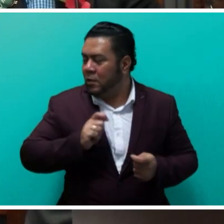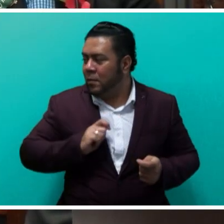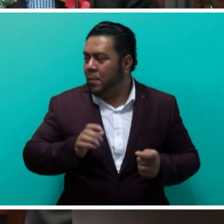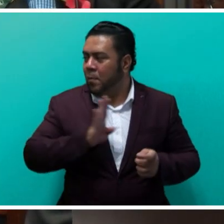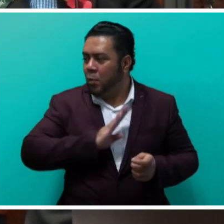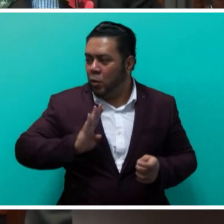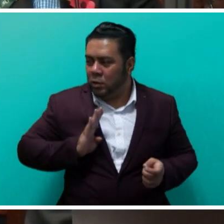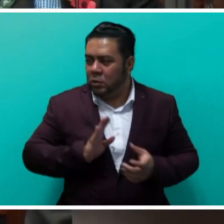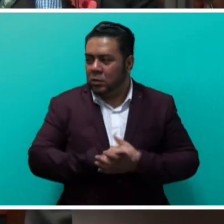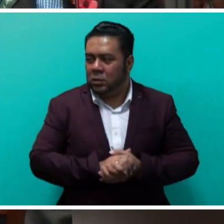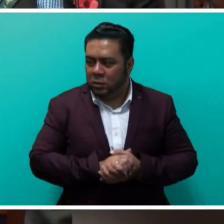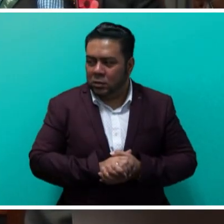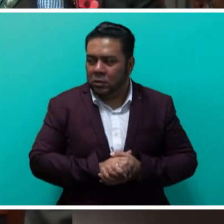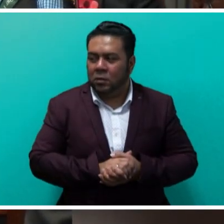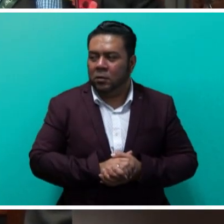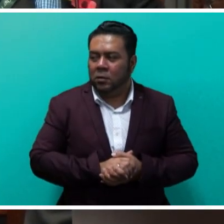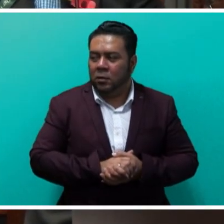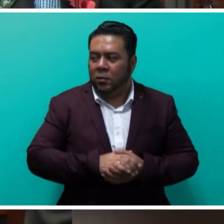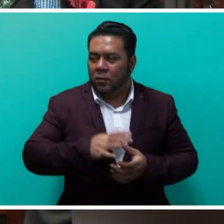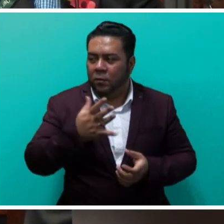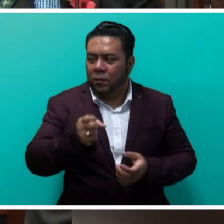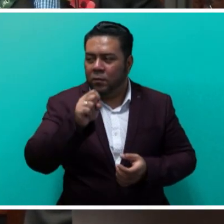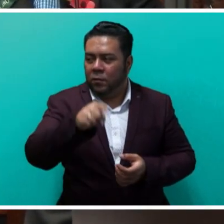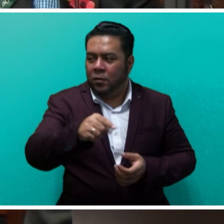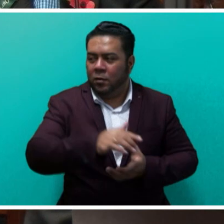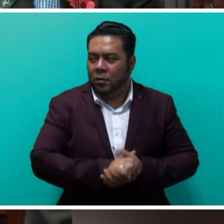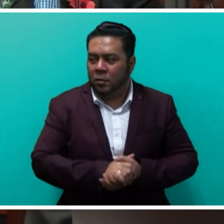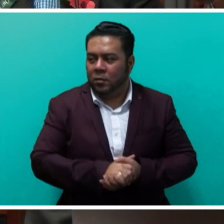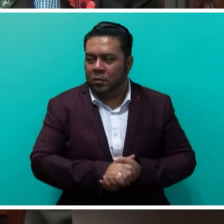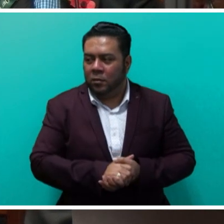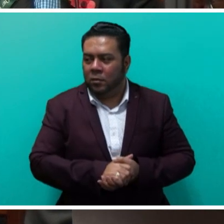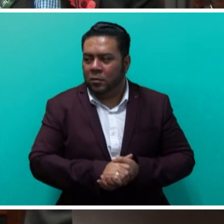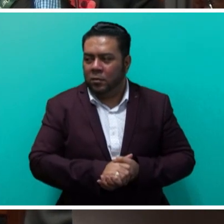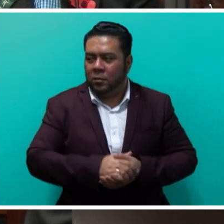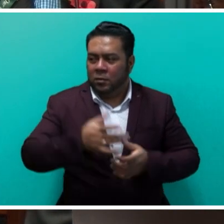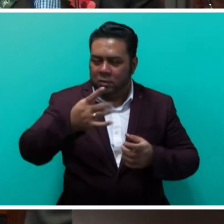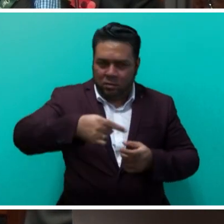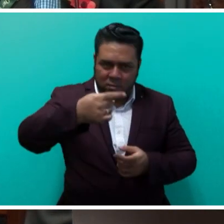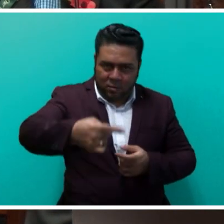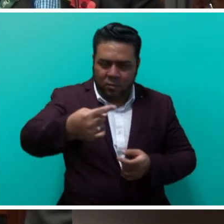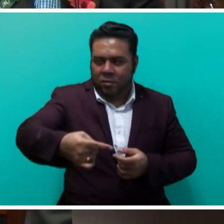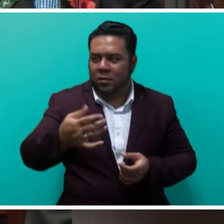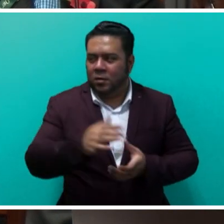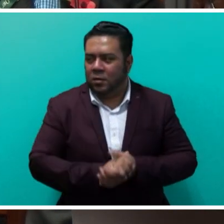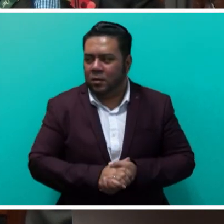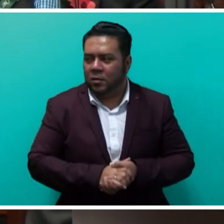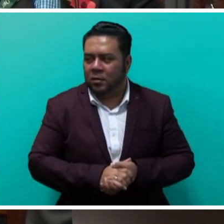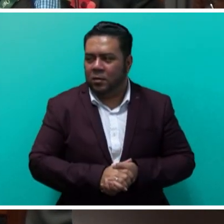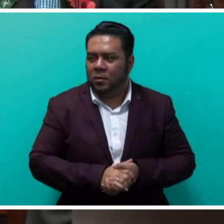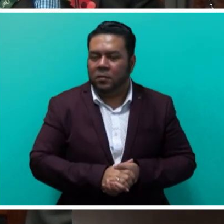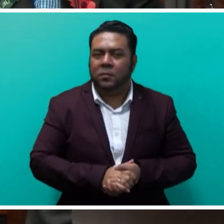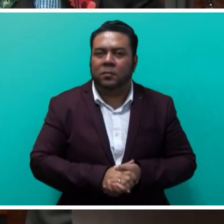sa mai mbiu kina na i vola vosa, e na mona liba liba, ka sa rawa nira raida kina na leo ni vanua.